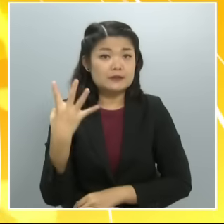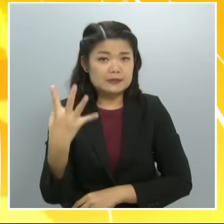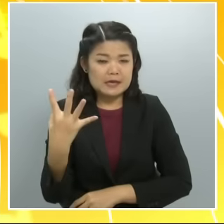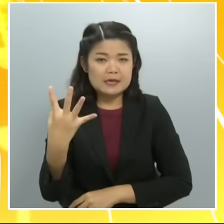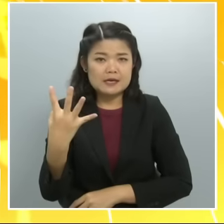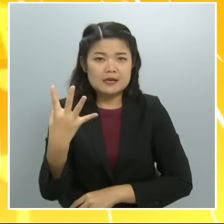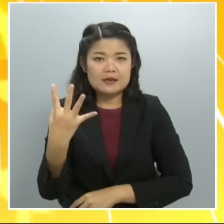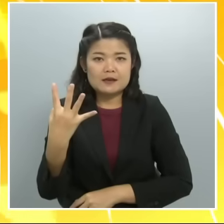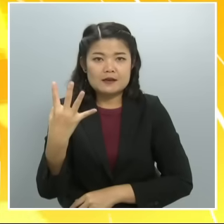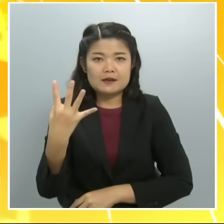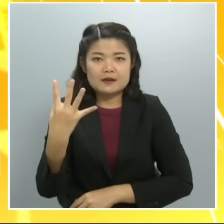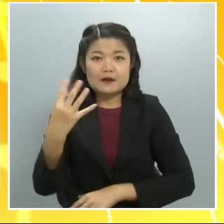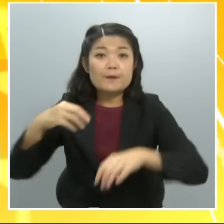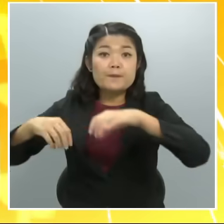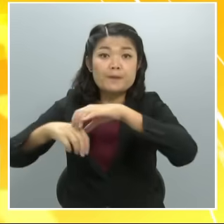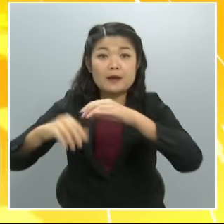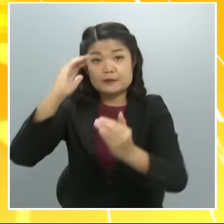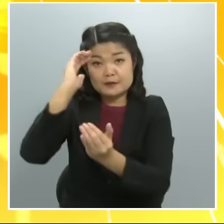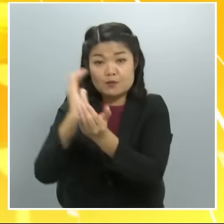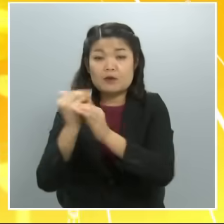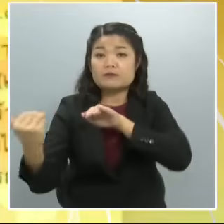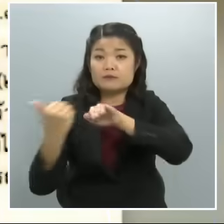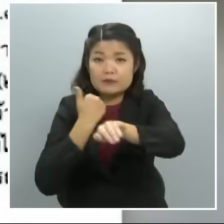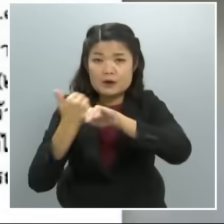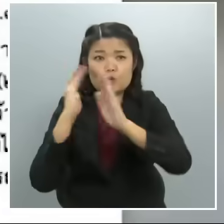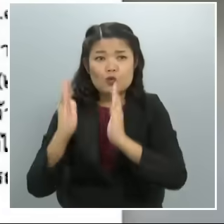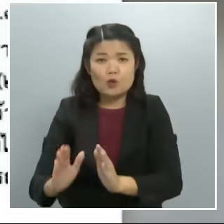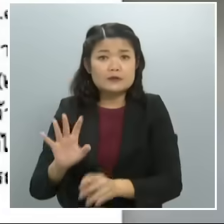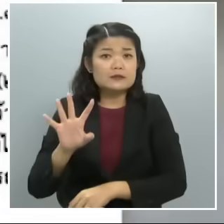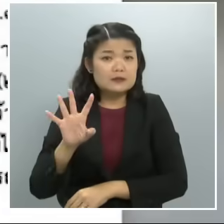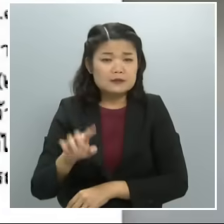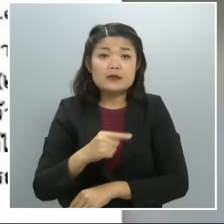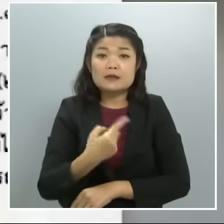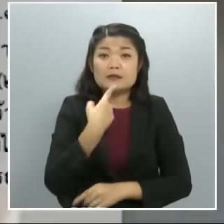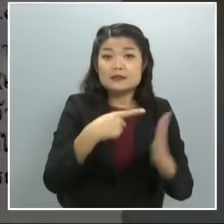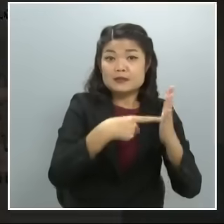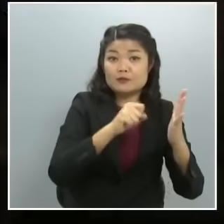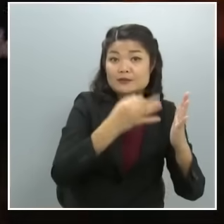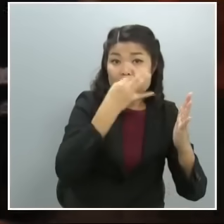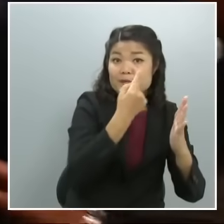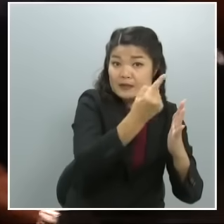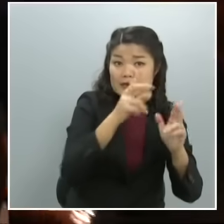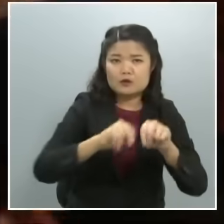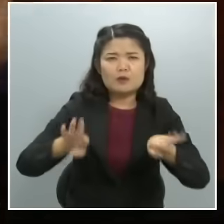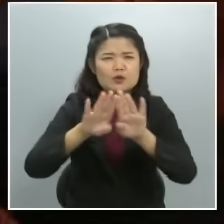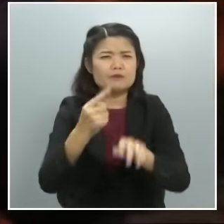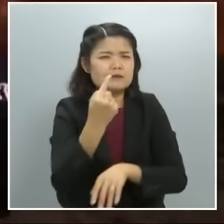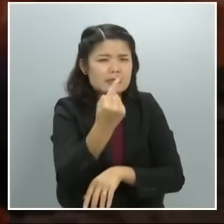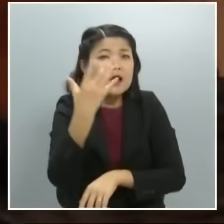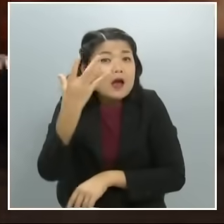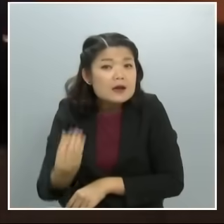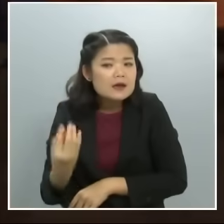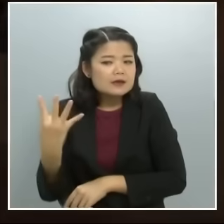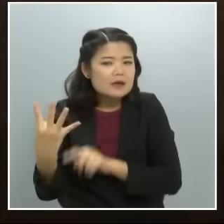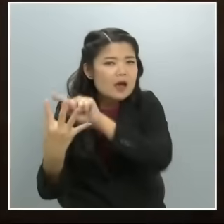แล้วล่ะหมายถึง6คน2คนสมุทรสาคร1นครปฐม1ที่เหลือเดี๋ยวร